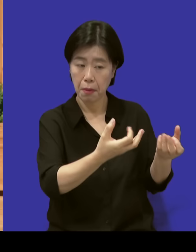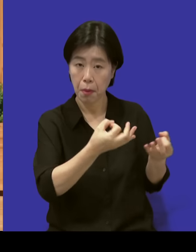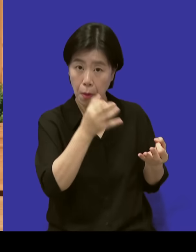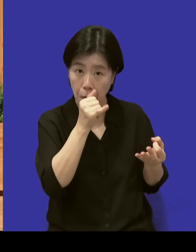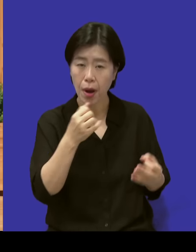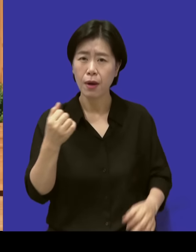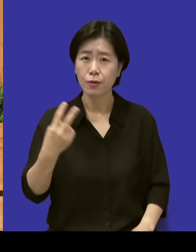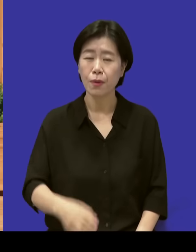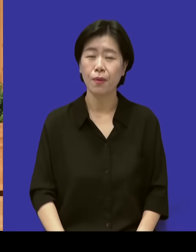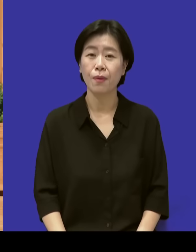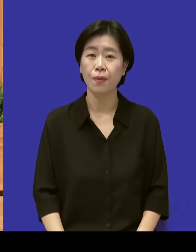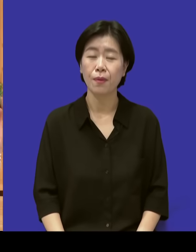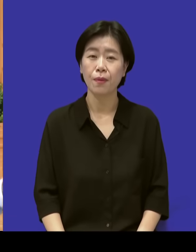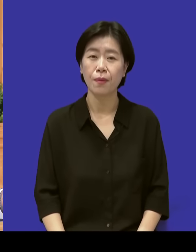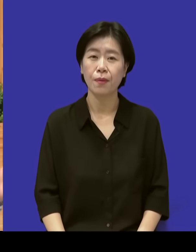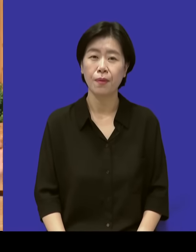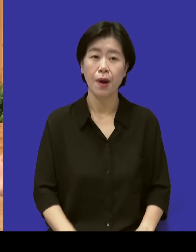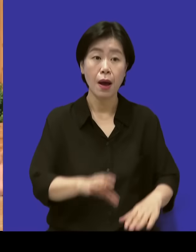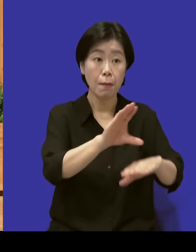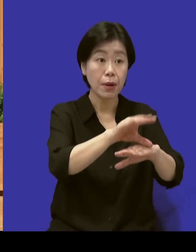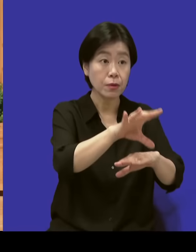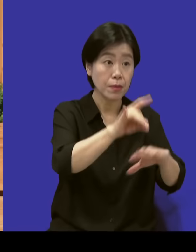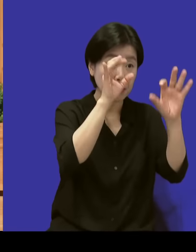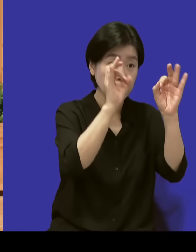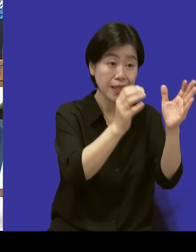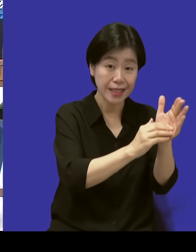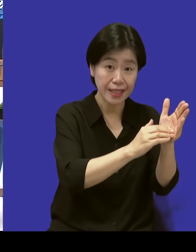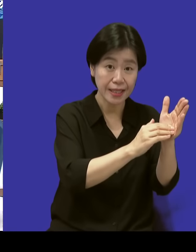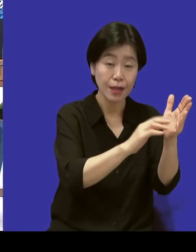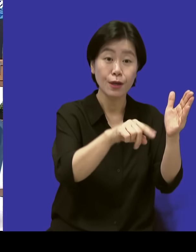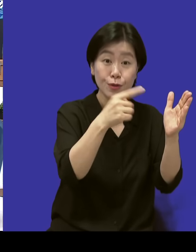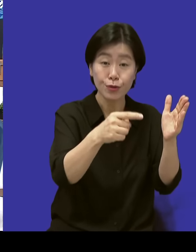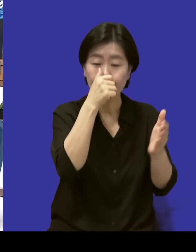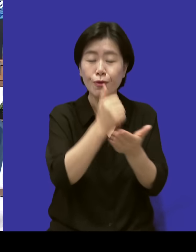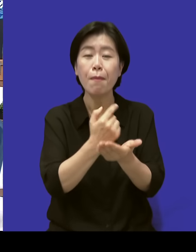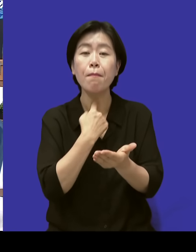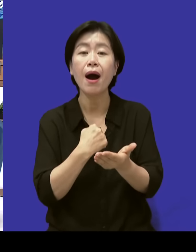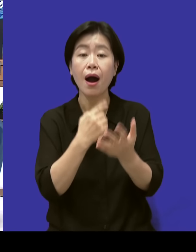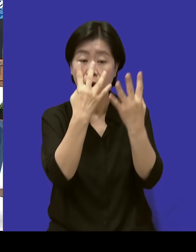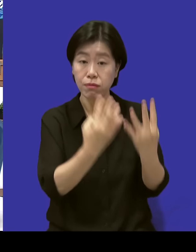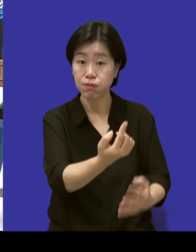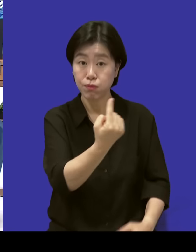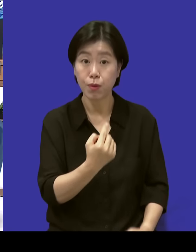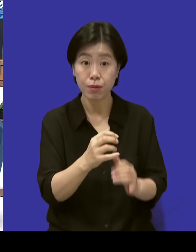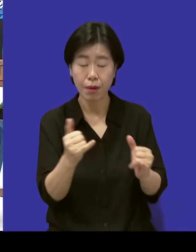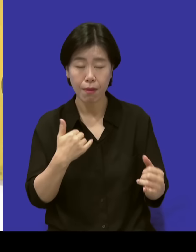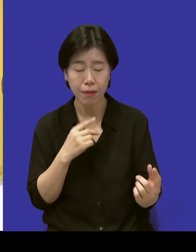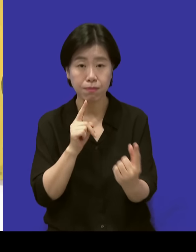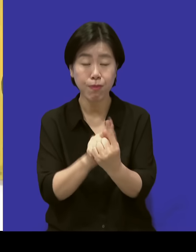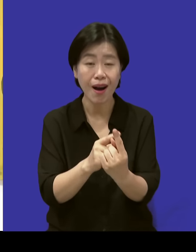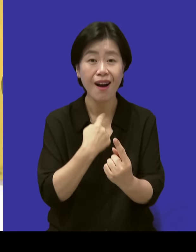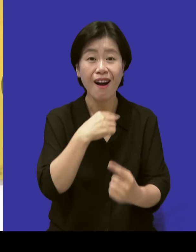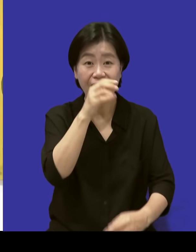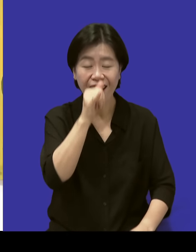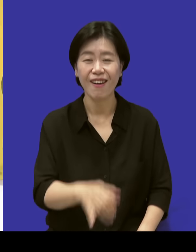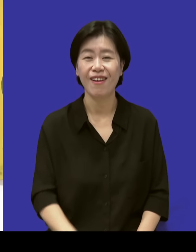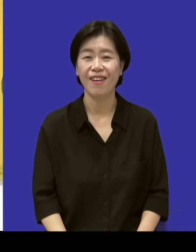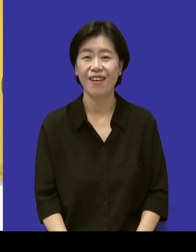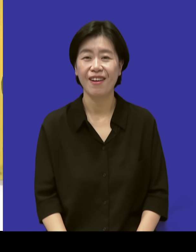그러기도 하고 그러니까 밖에서 그걸 봤는데 그 이후에 사건을 겪으면서 네. 그 이후에 들어온 분들 그러니까 아. 꽤 많아요. 네. 아